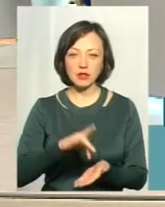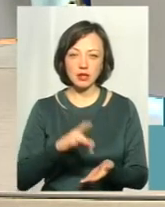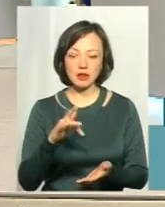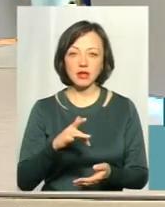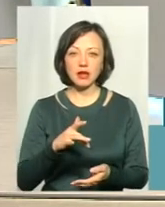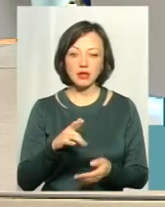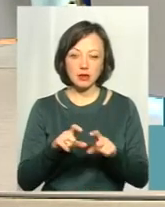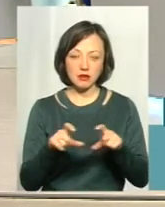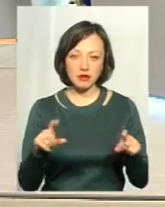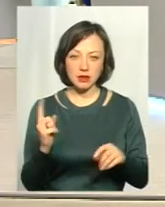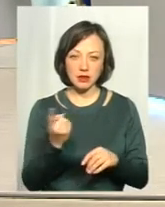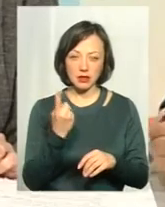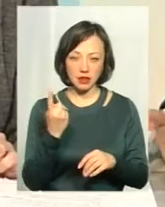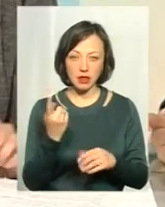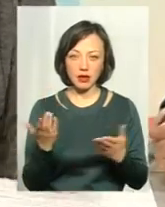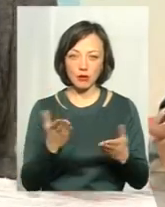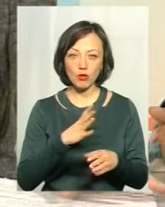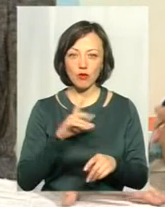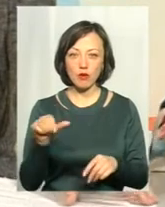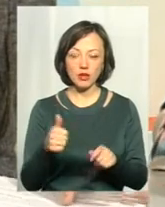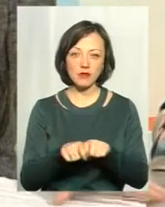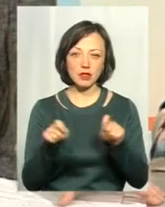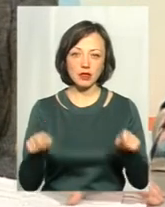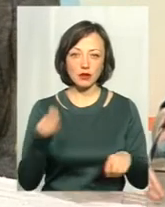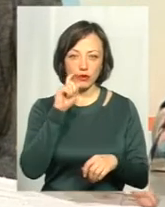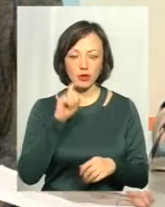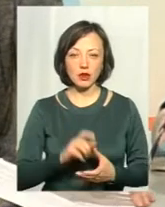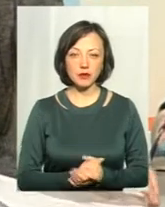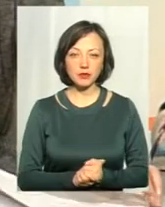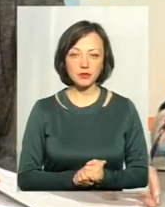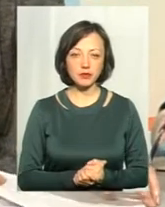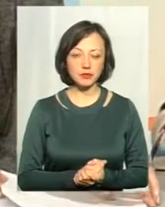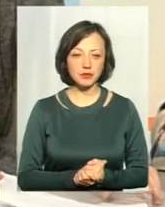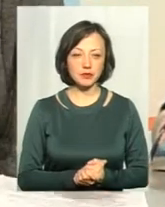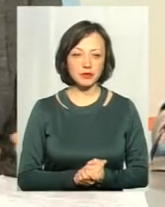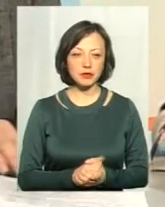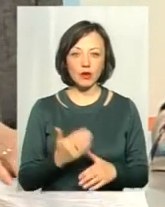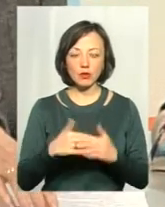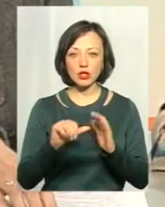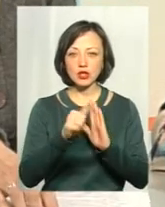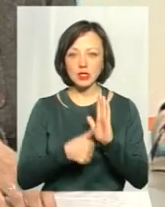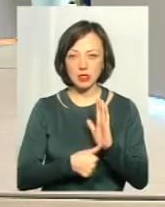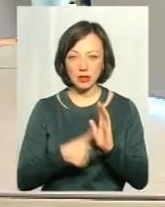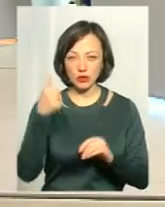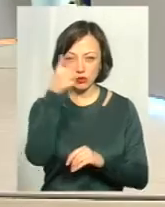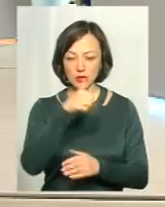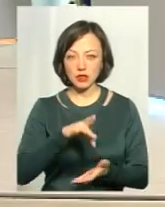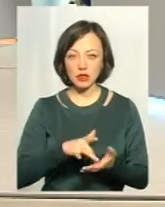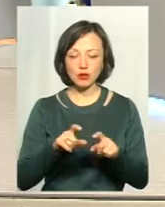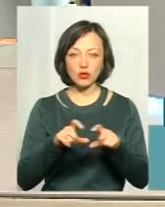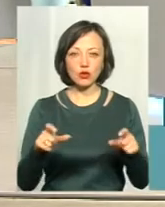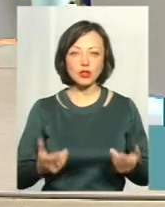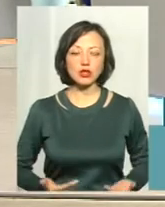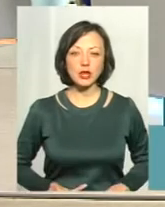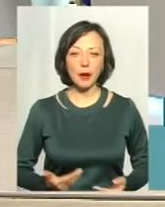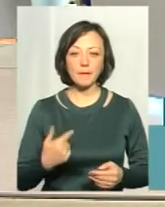наш центр – це єдиний центр, який був першим відкритий в Україні. Да. Вже 16 років центр «Школа життя».